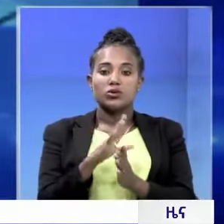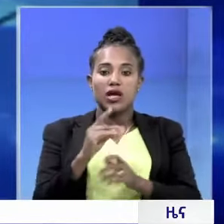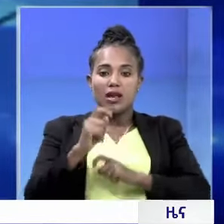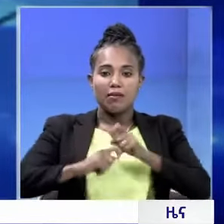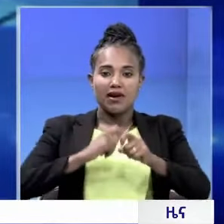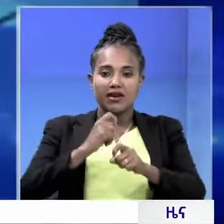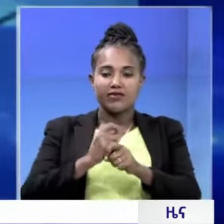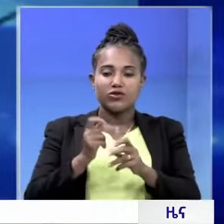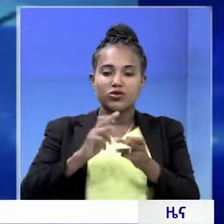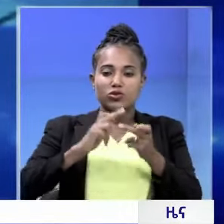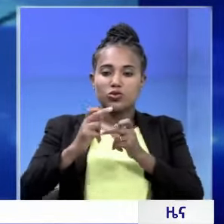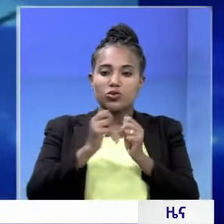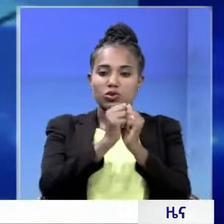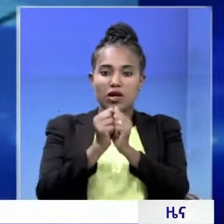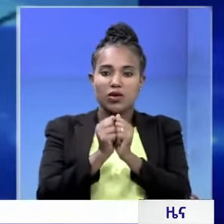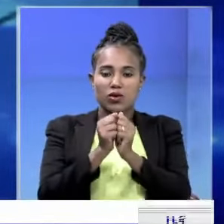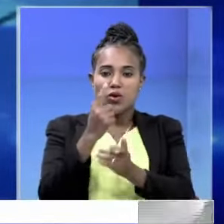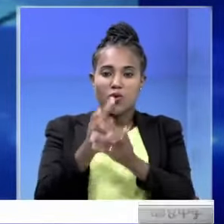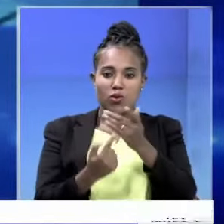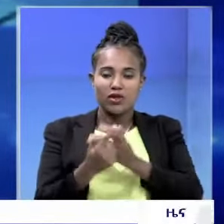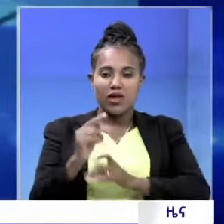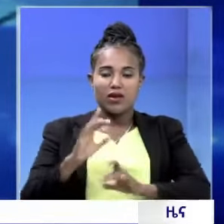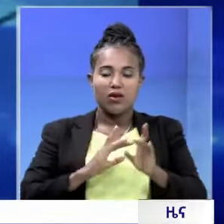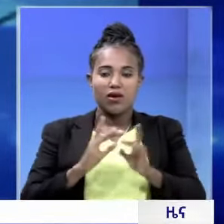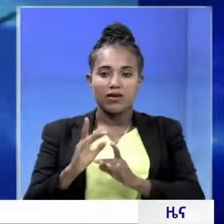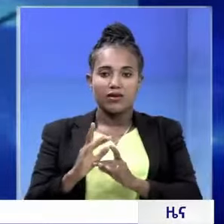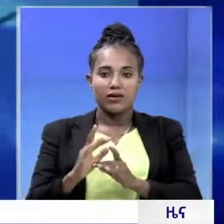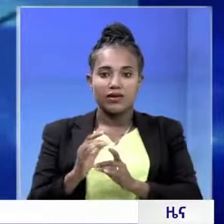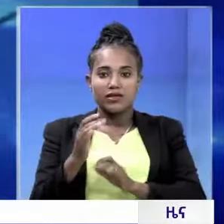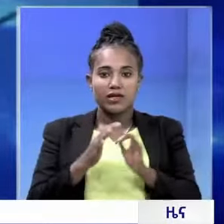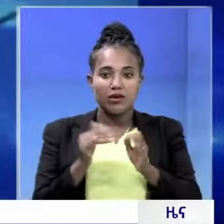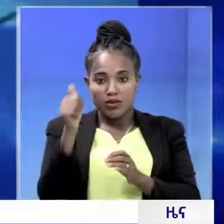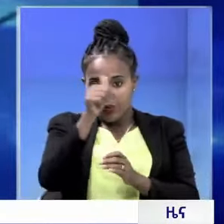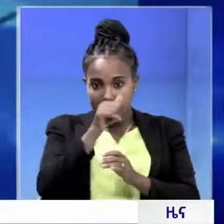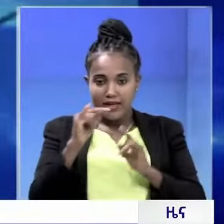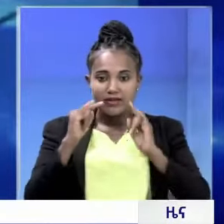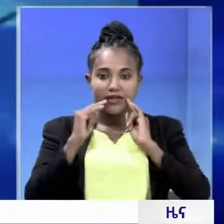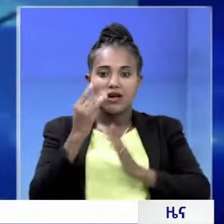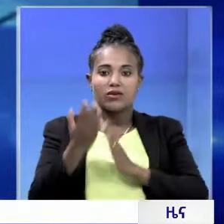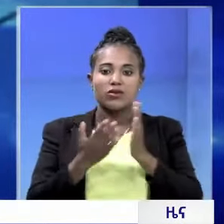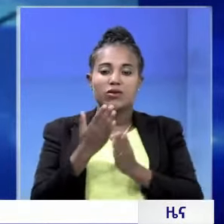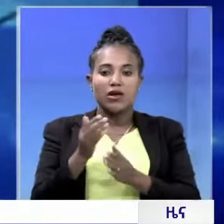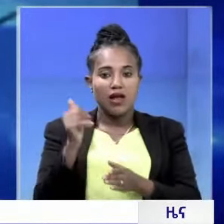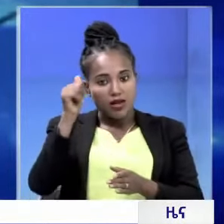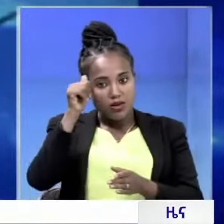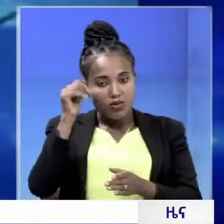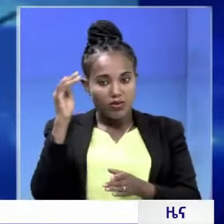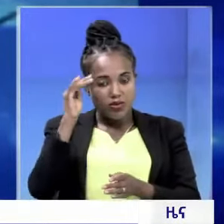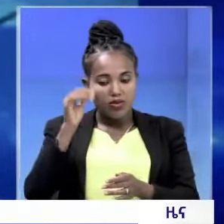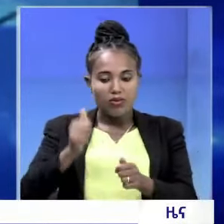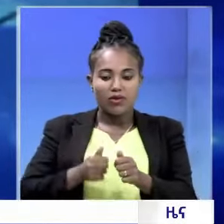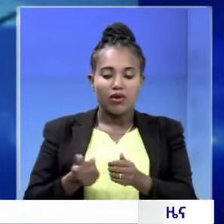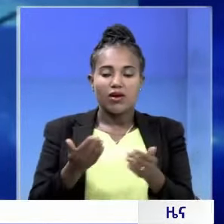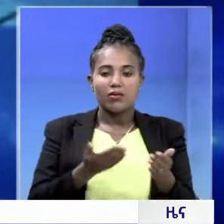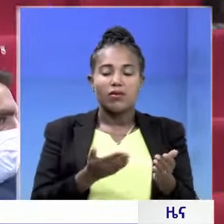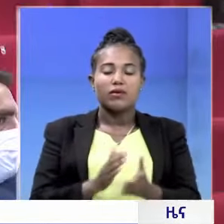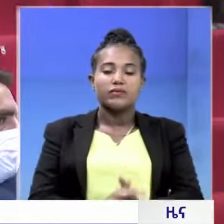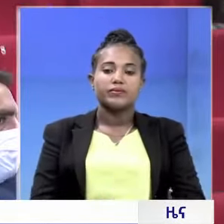ዓለም አቀፍ ድርጅቶች ጋር ውይይት አድርገዋል። ዘገባው የኢትዮጵያ ዜና አገልግሎት ነው። አክሊሉ ምንተስኖት እንደሚከተል